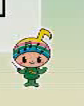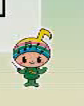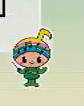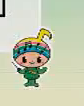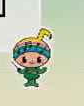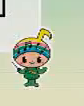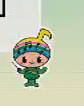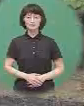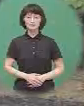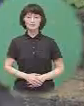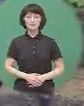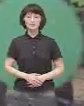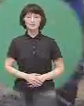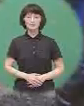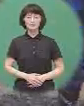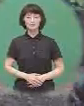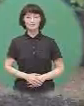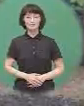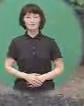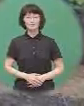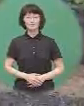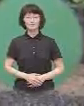ました。